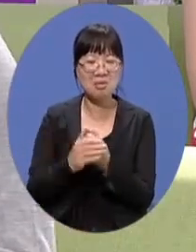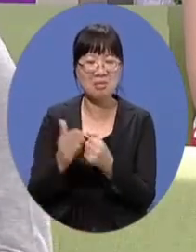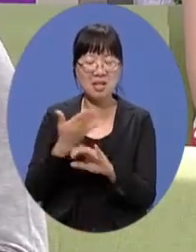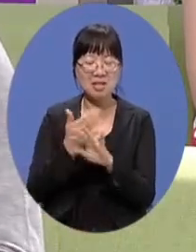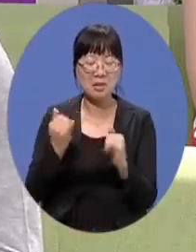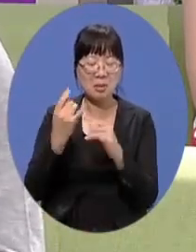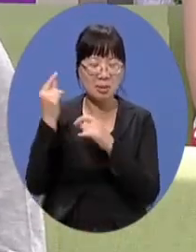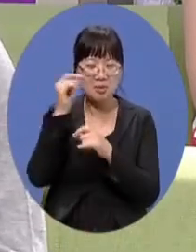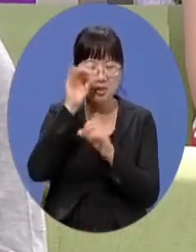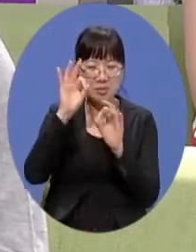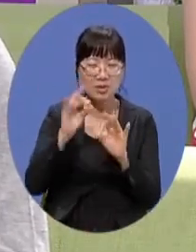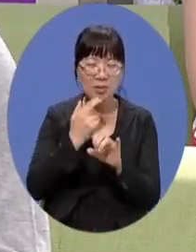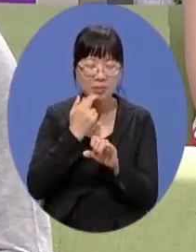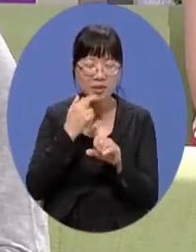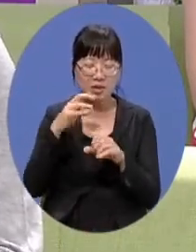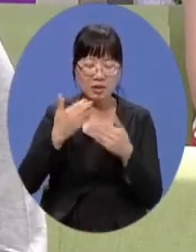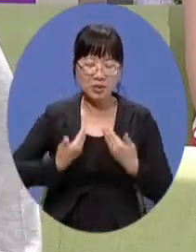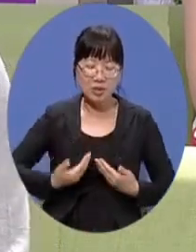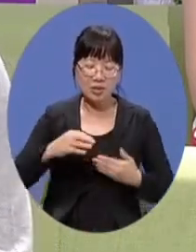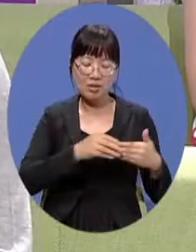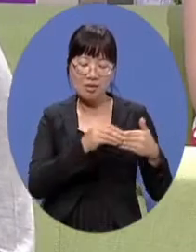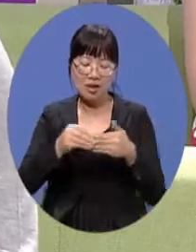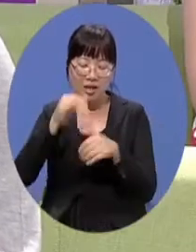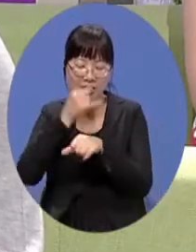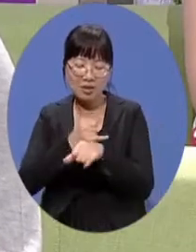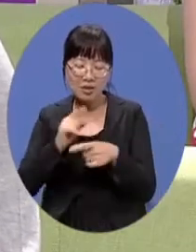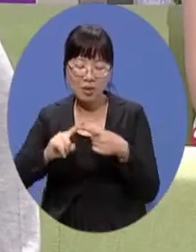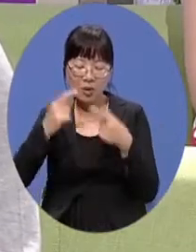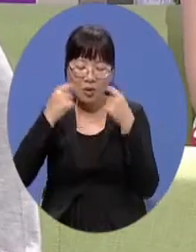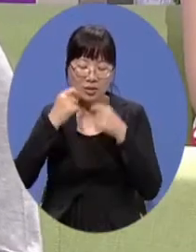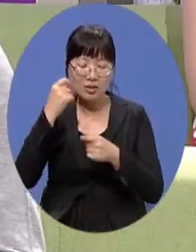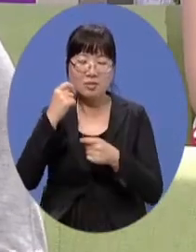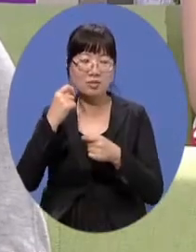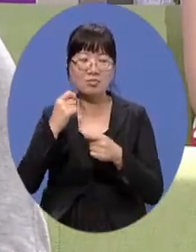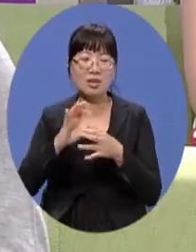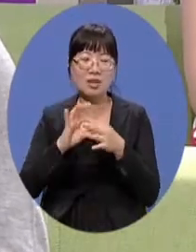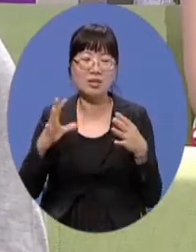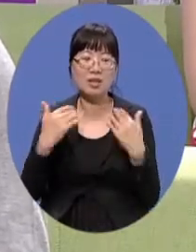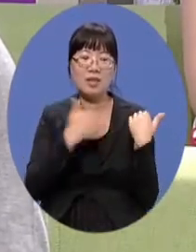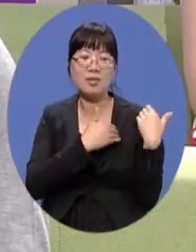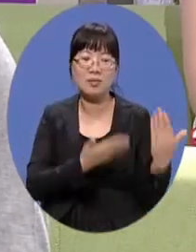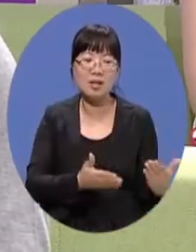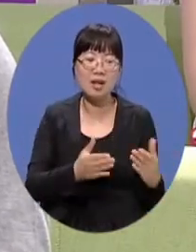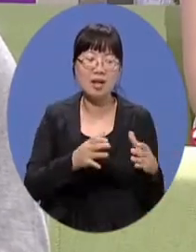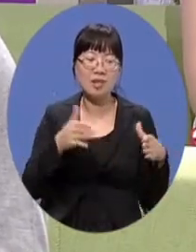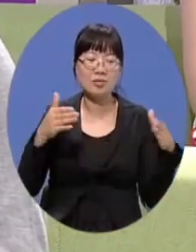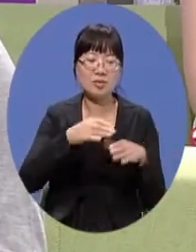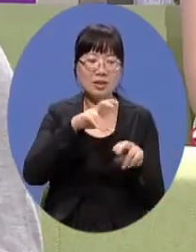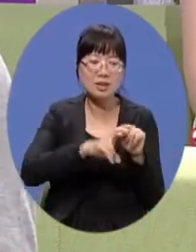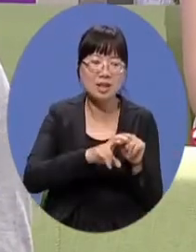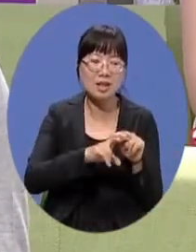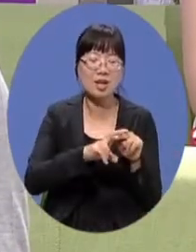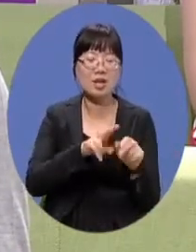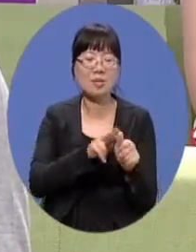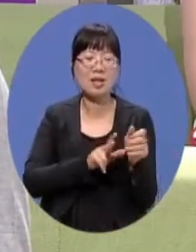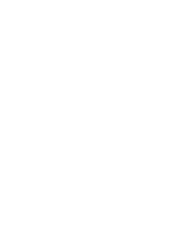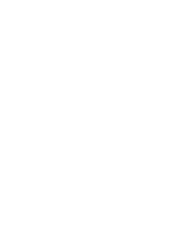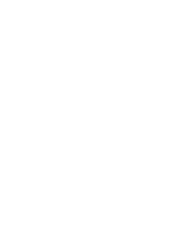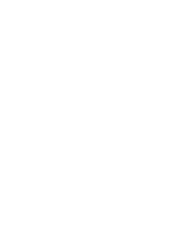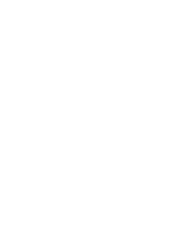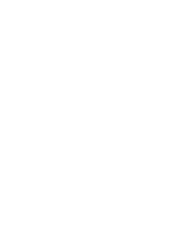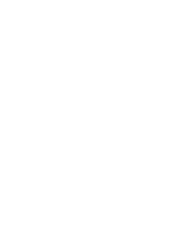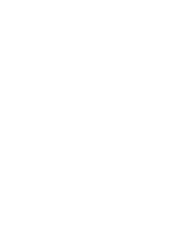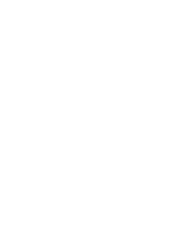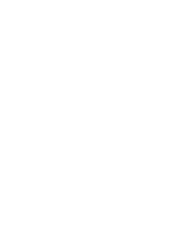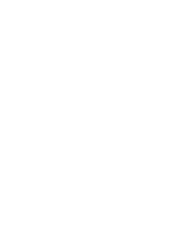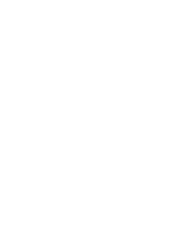안볼수 있는 조용한 곳에 끌고 가서 애가 울든 말든 좀 내버려 둘수 있는 구속된 장소. 저는 마트에 좀 그런 거좀 만들었으면 좋겠어요.